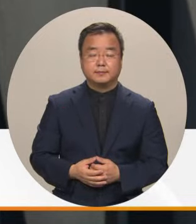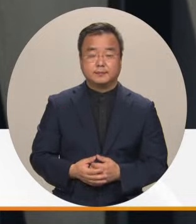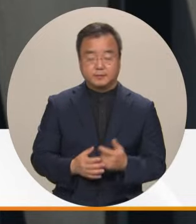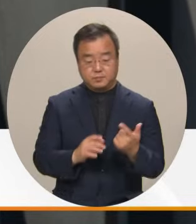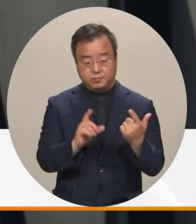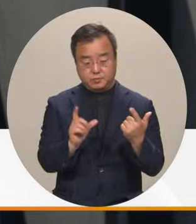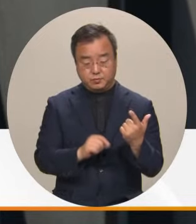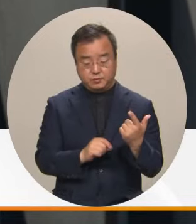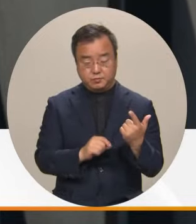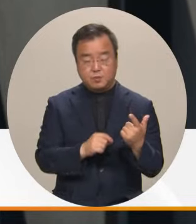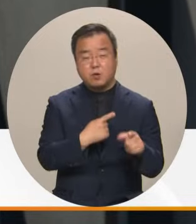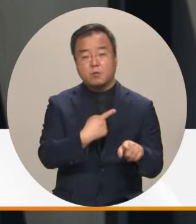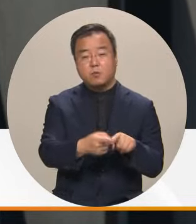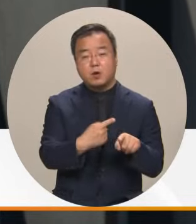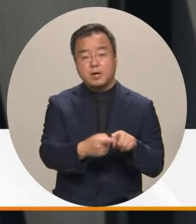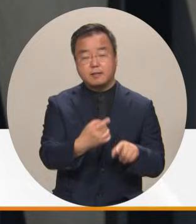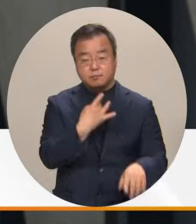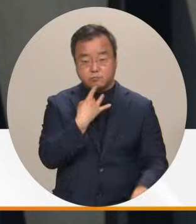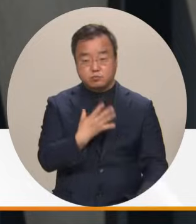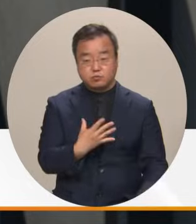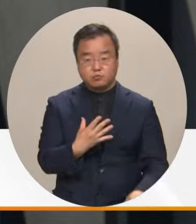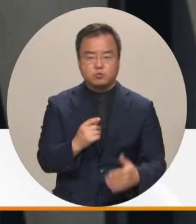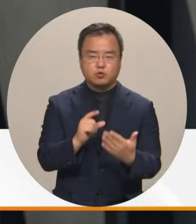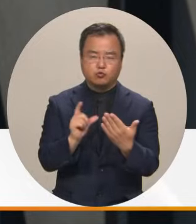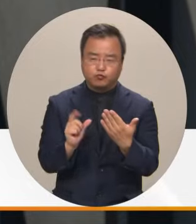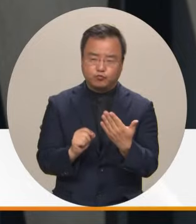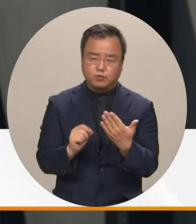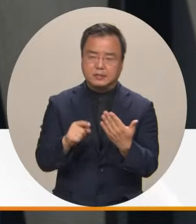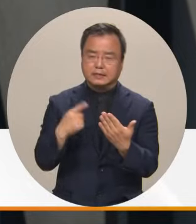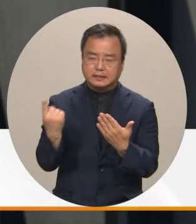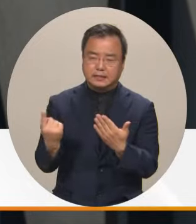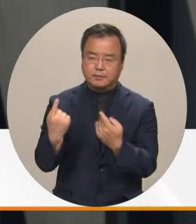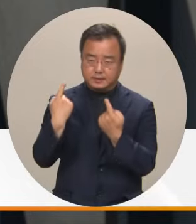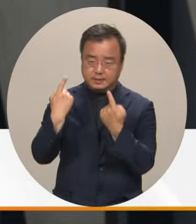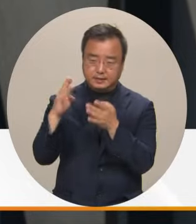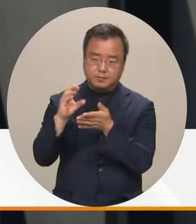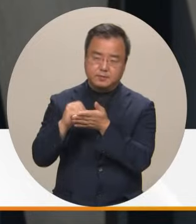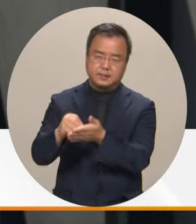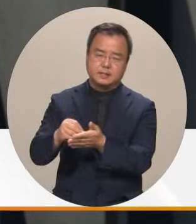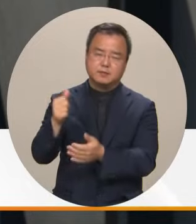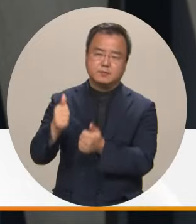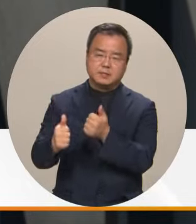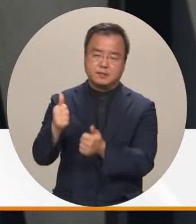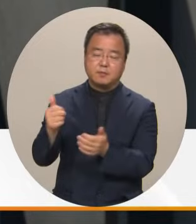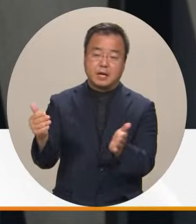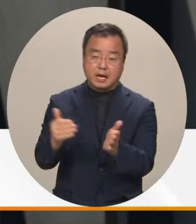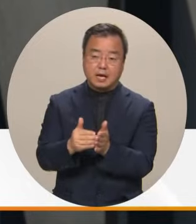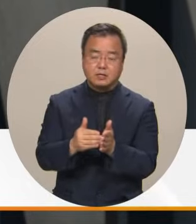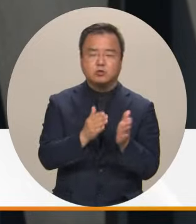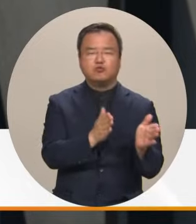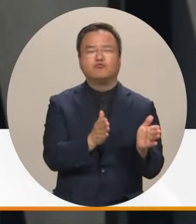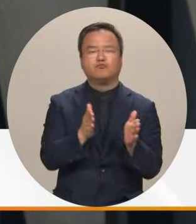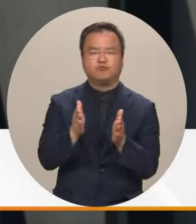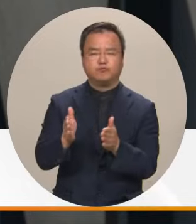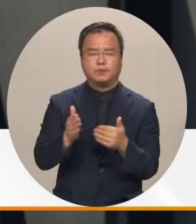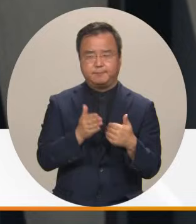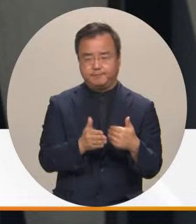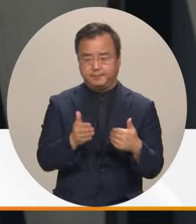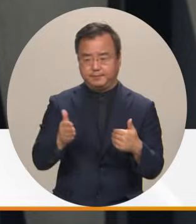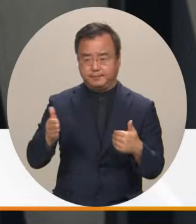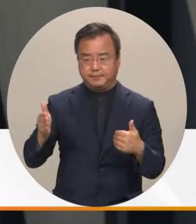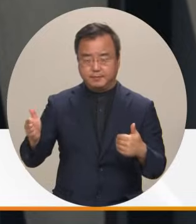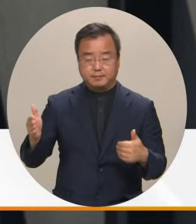평가 이고요 9월과 수능으로 가기 위한 우리가 준비 단계라고 생각해 주시는 점이